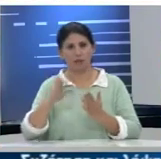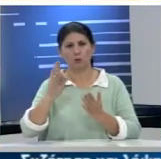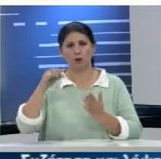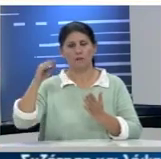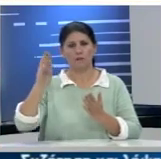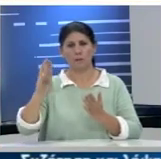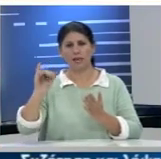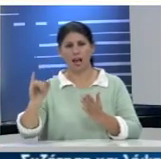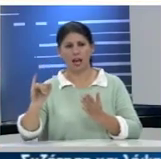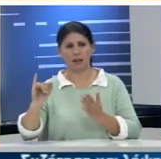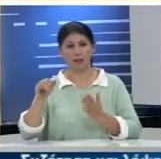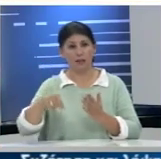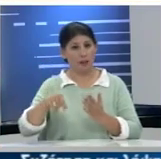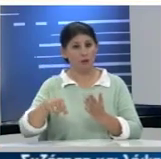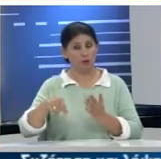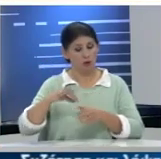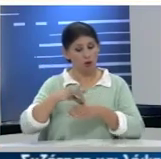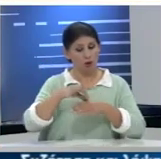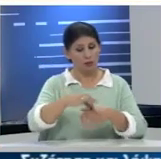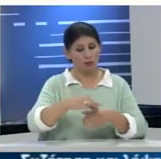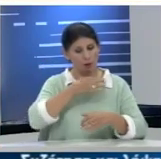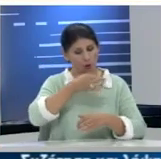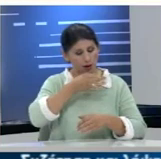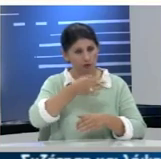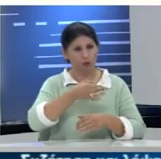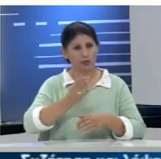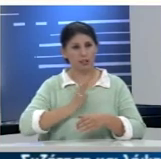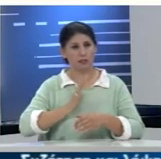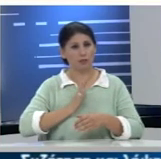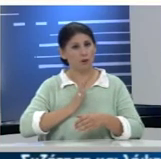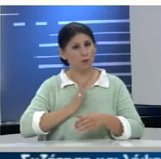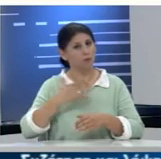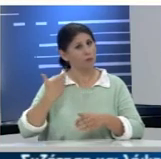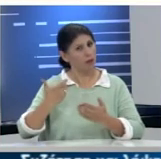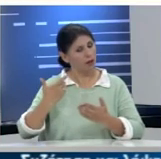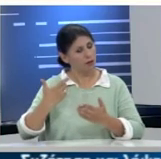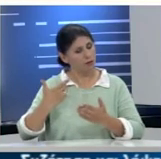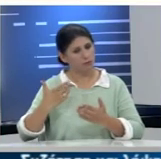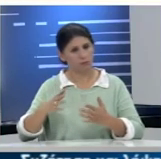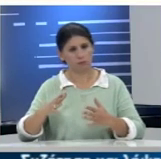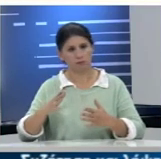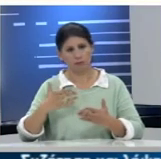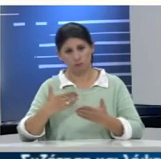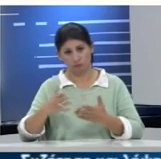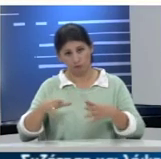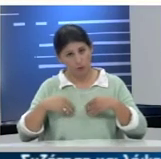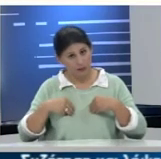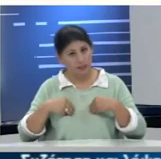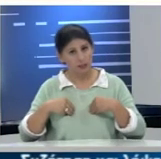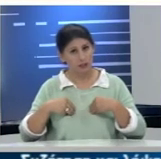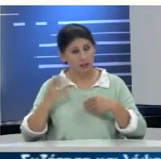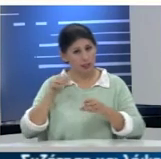FBI και αυτό συνοδεύεται από αναφορές ανθρώπων οι οποίοι θα έχουν αποδεχθεί να συμμετέχουν